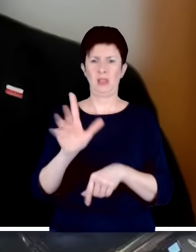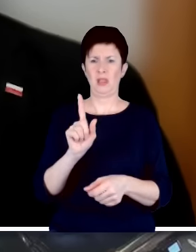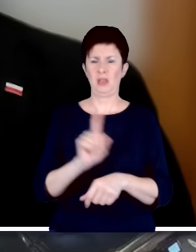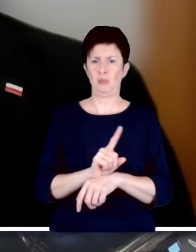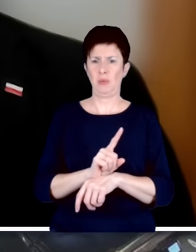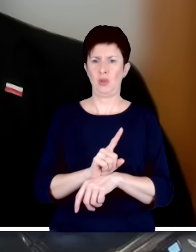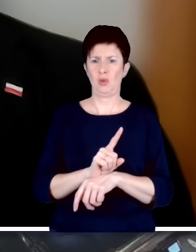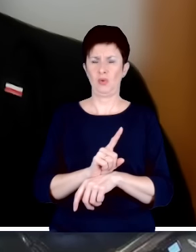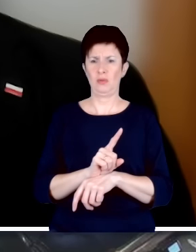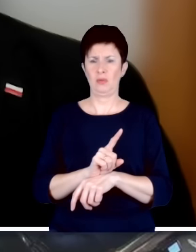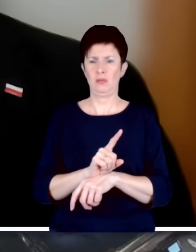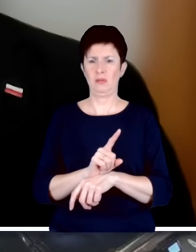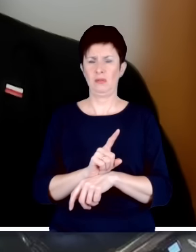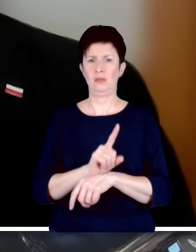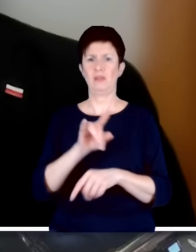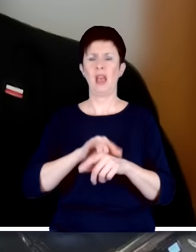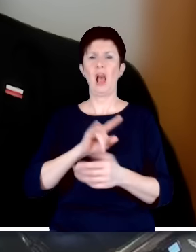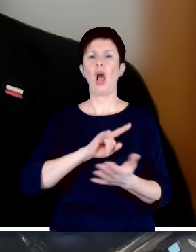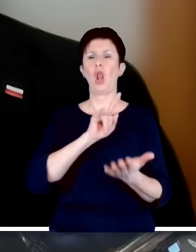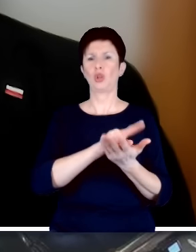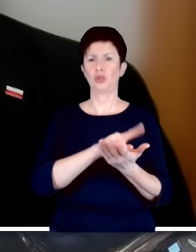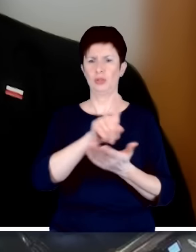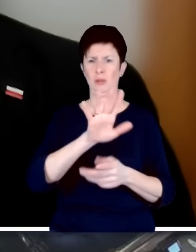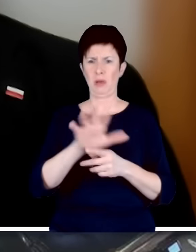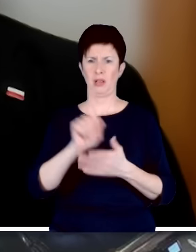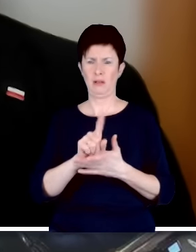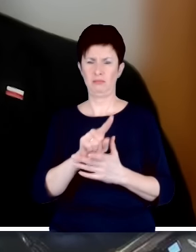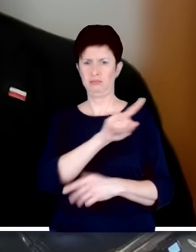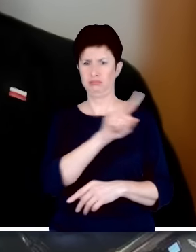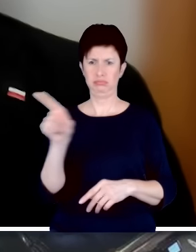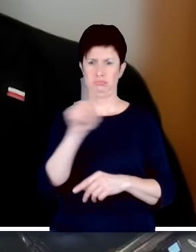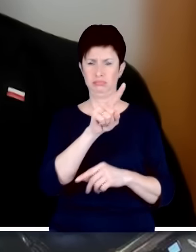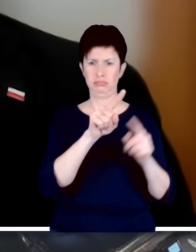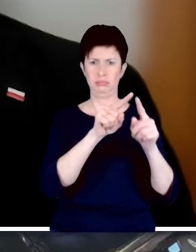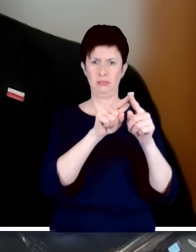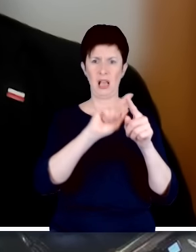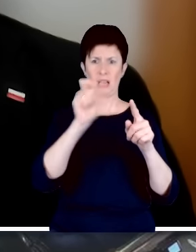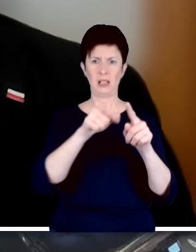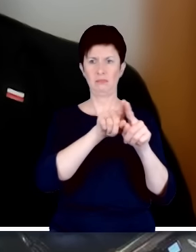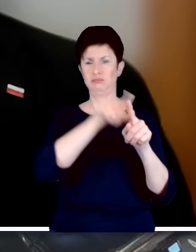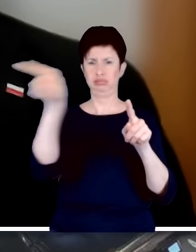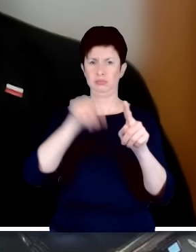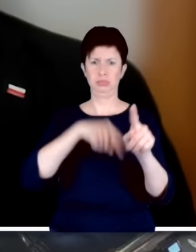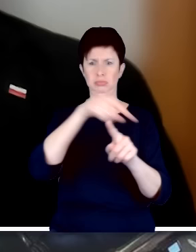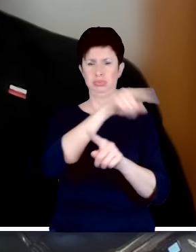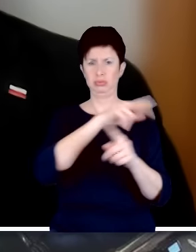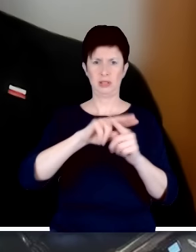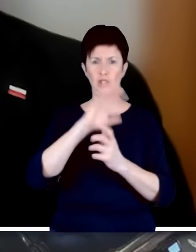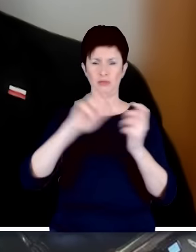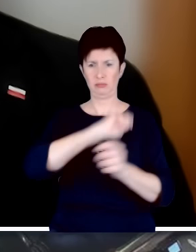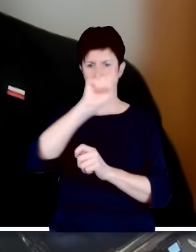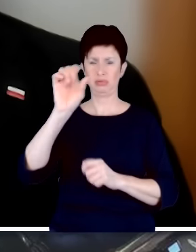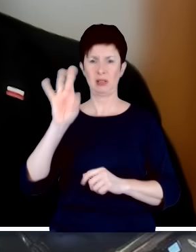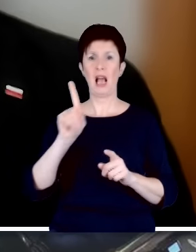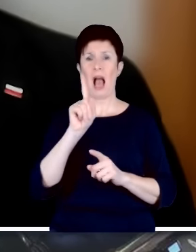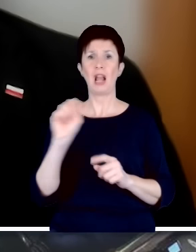Gdańsku, to z tego lotniska mało gdzie poleci. No poleci w cały szereg destynacji na świecie, ale nawet do Brukseli na